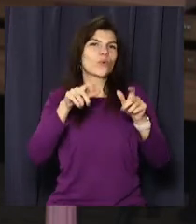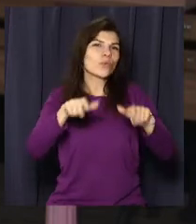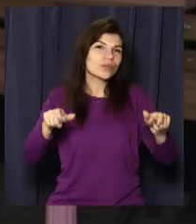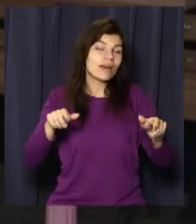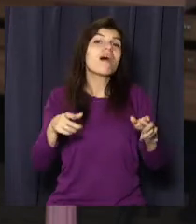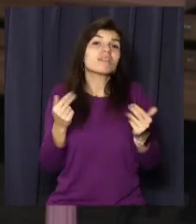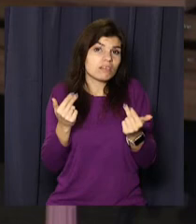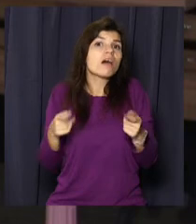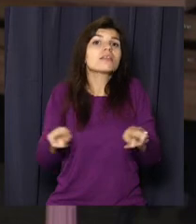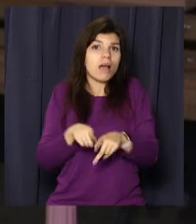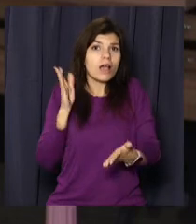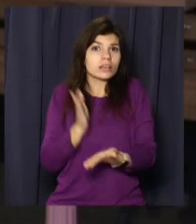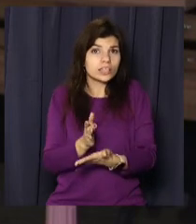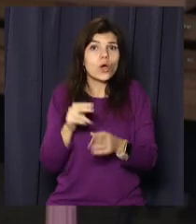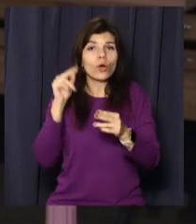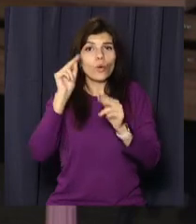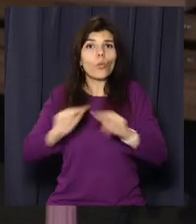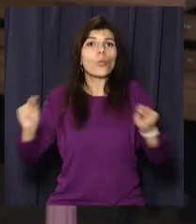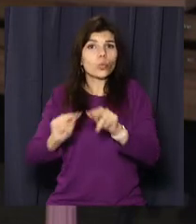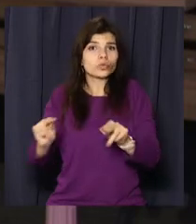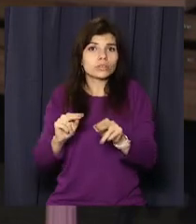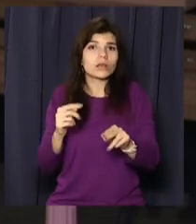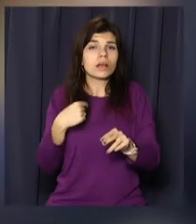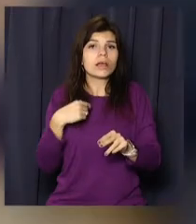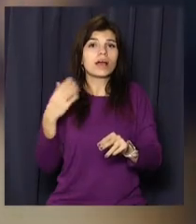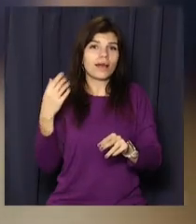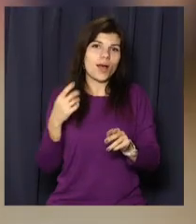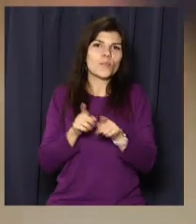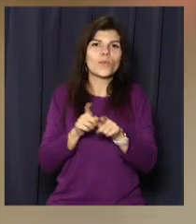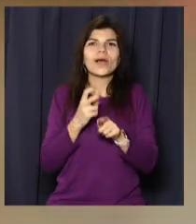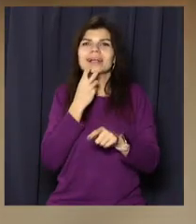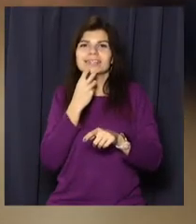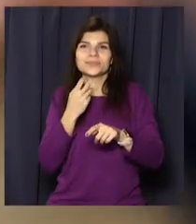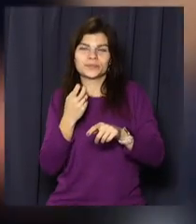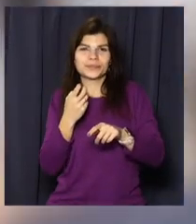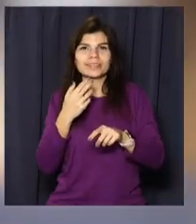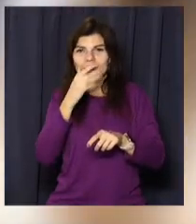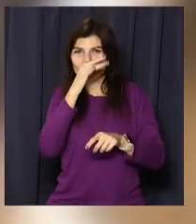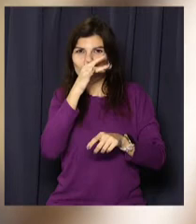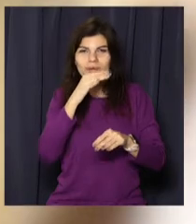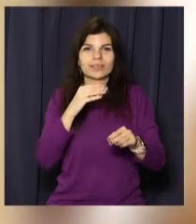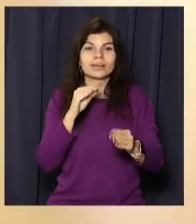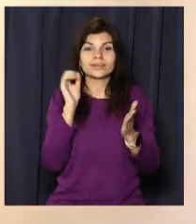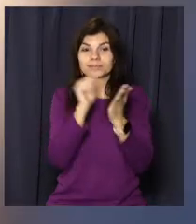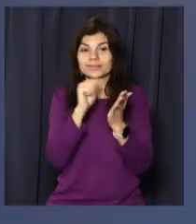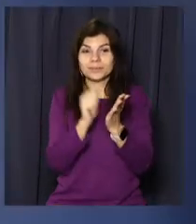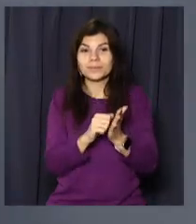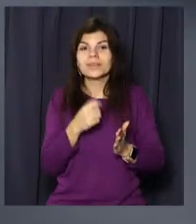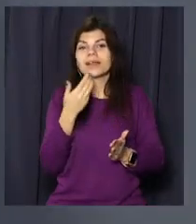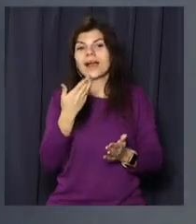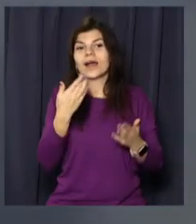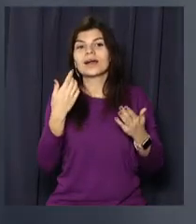є, на жаль, викладачі. Я це якось висміюю. Перевдягався у безхатченки, ремонтував дорогу макаронами